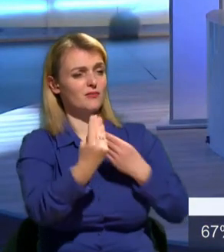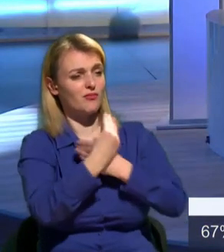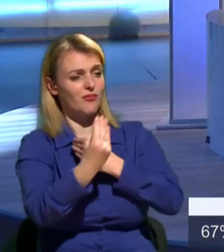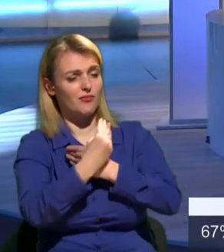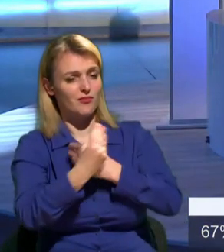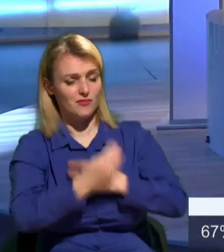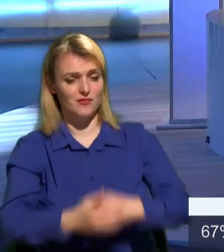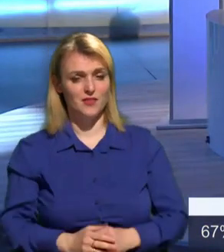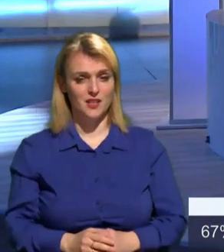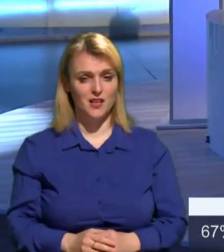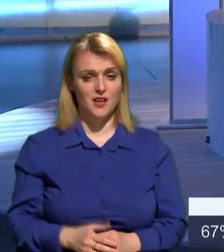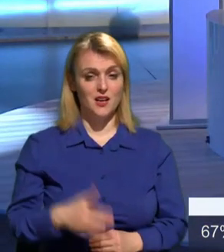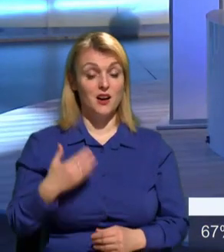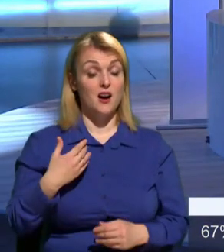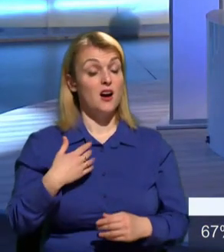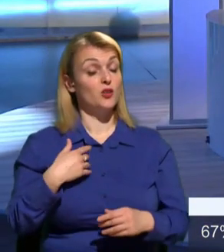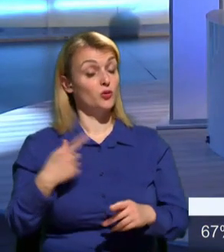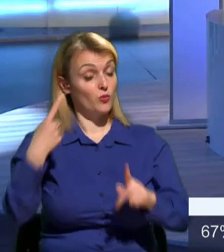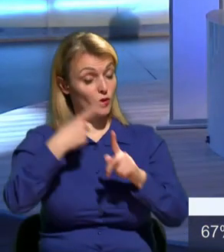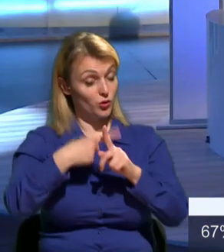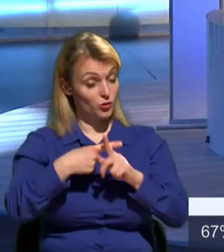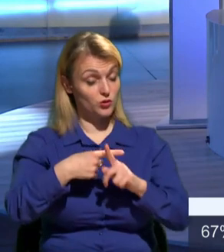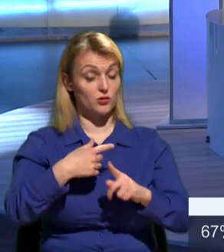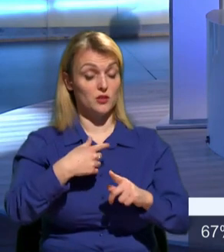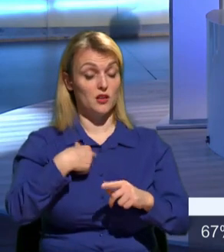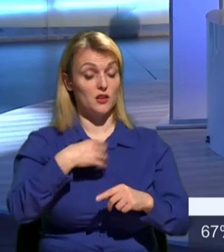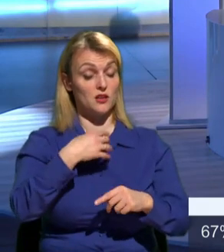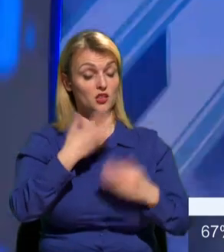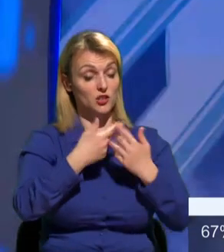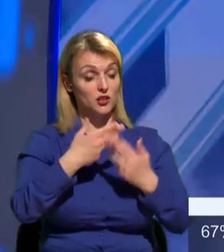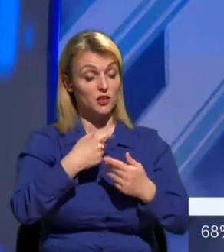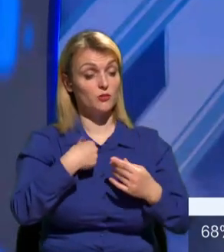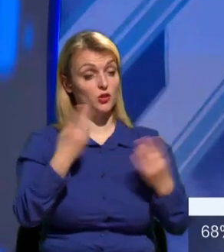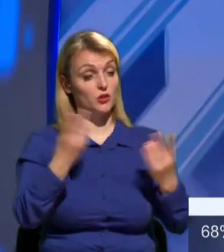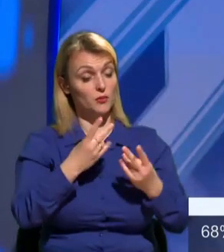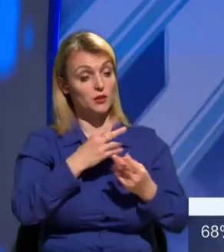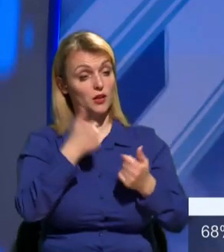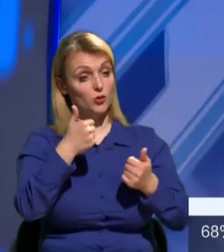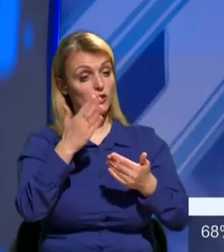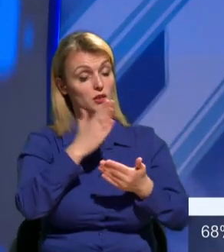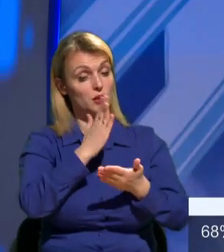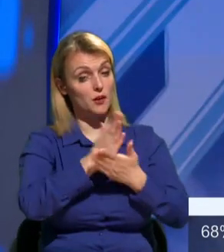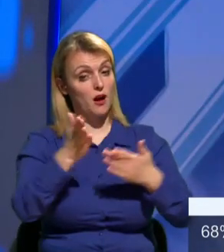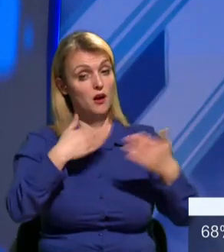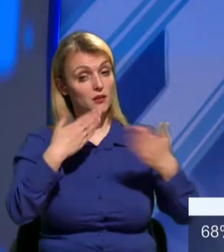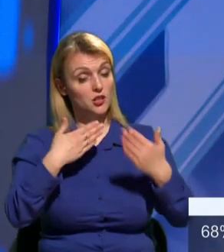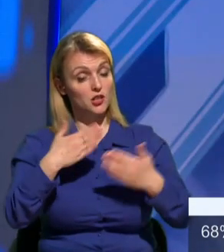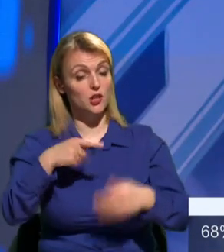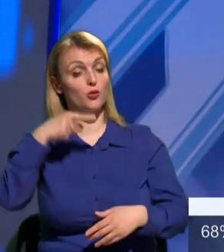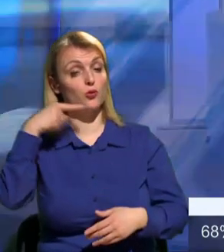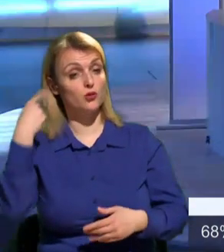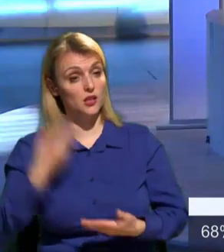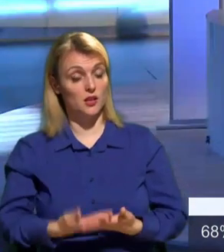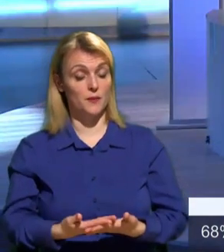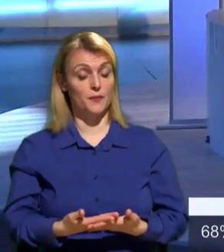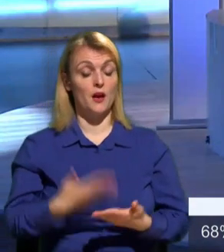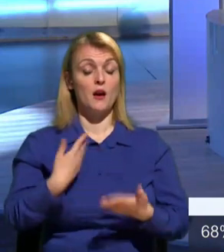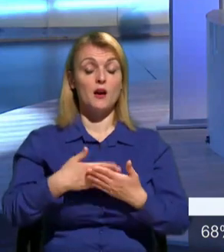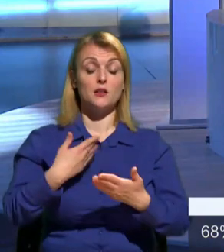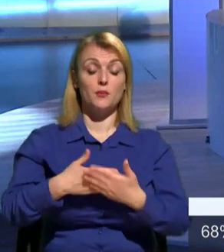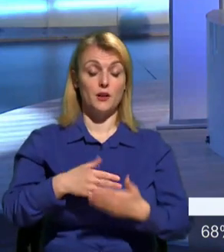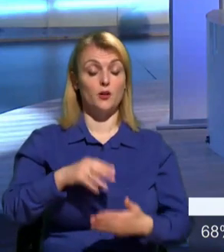eu consider că noi trebuie să avem relații foarte bune și cu alți parteneri strategici. De exemplu, cu Federația Rusă. De exemplu, cu CSU,